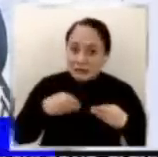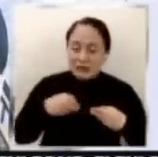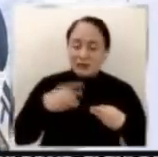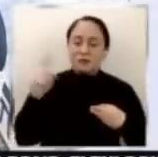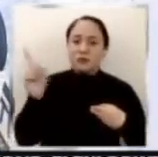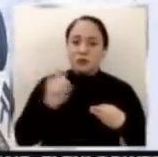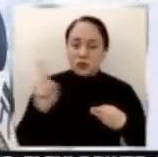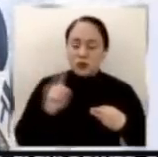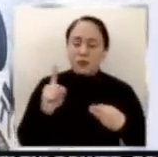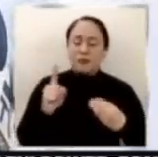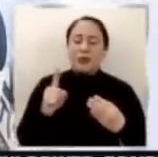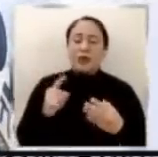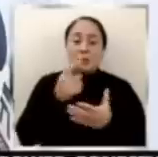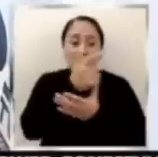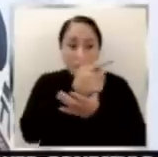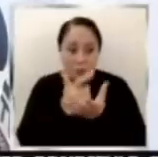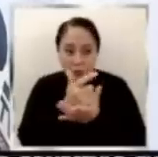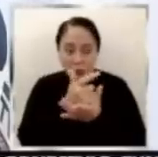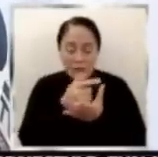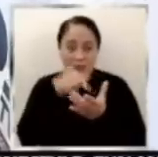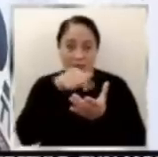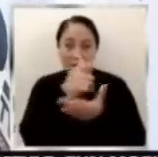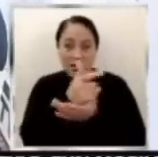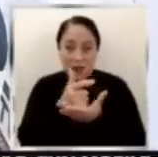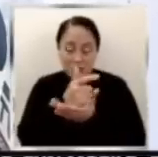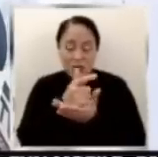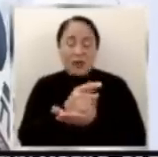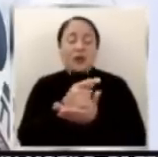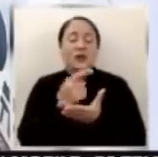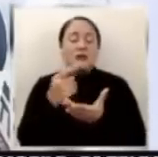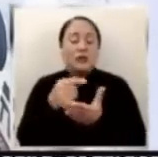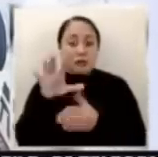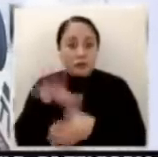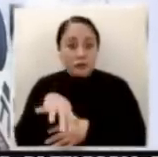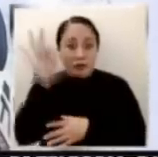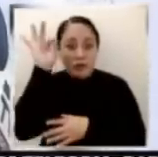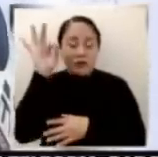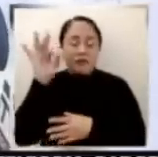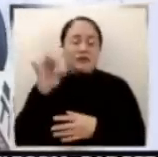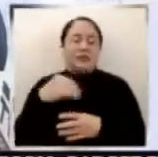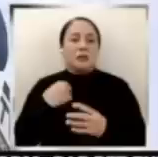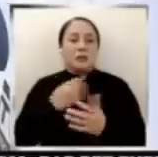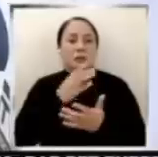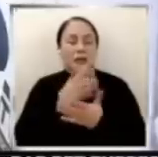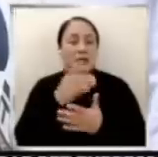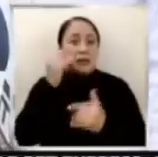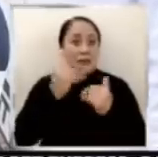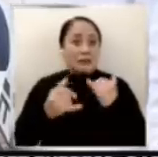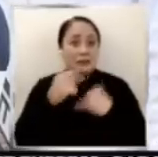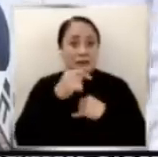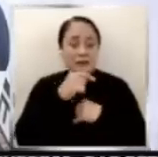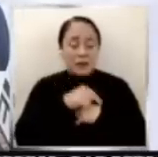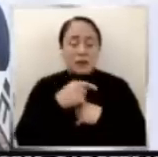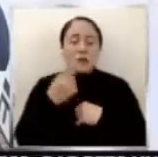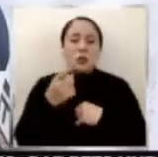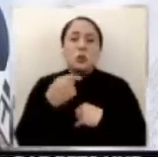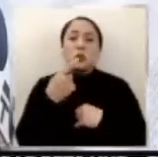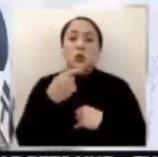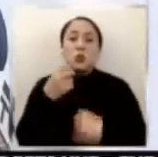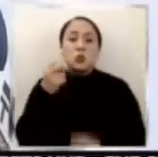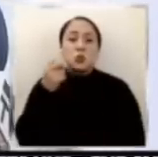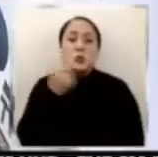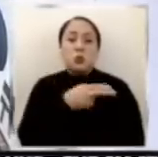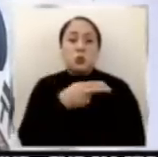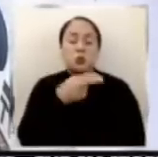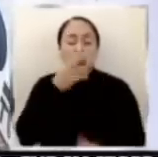ang mga armas, alleged firearms na narecover during the raid last time, ang nag-utos daw na magbaon noon ay